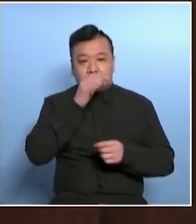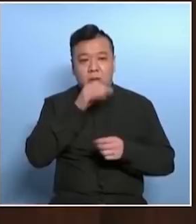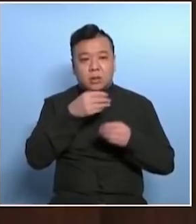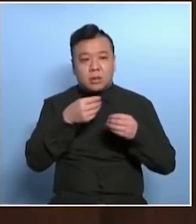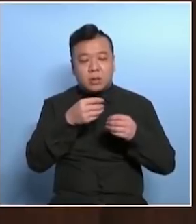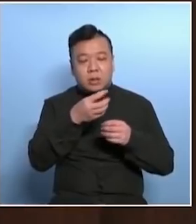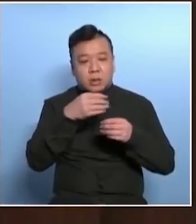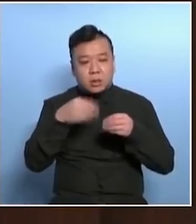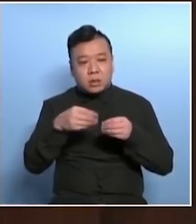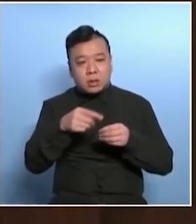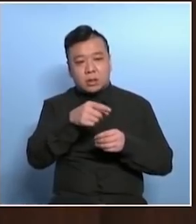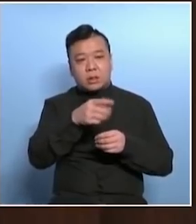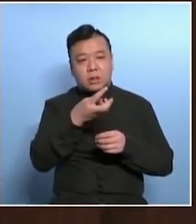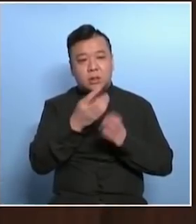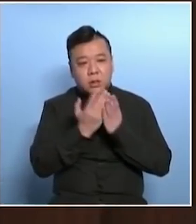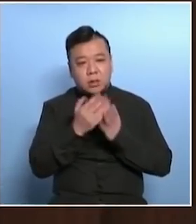請教育局官員入嚟。